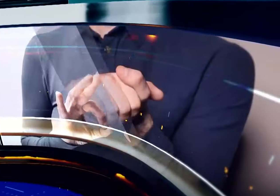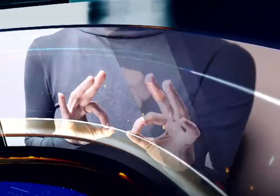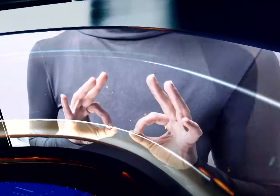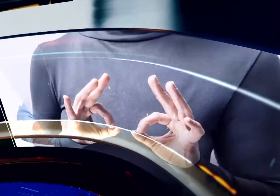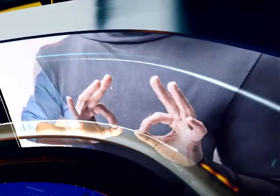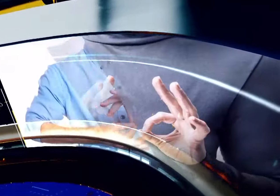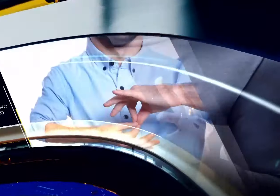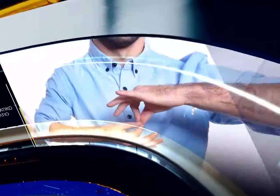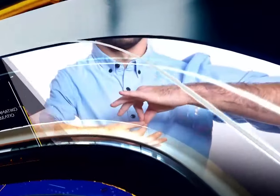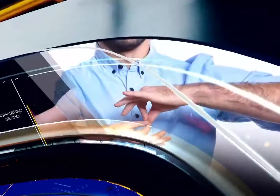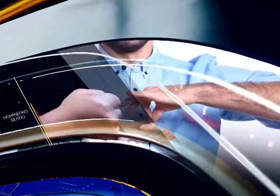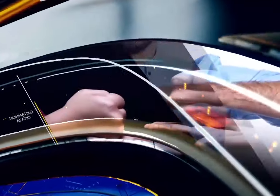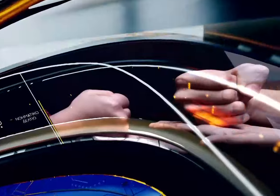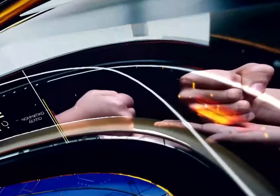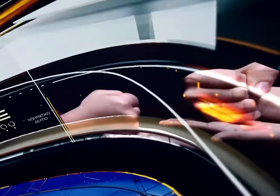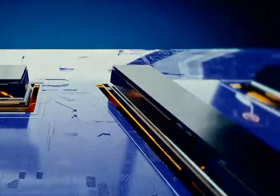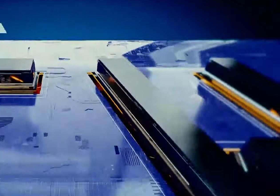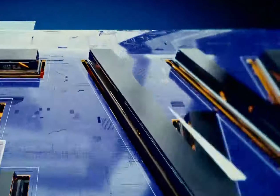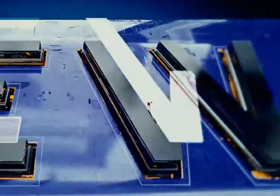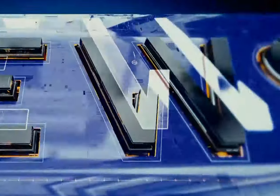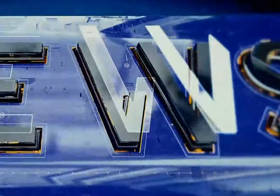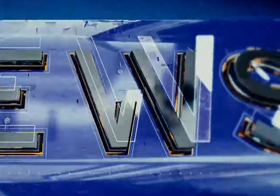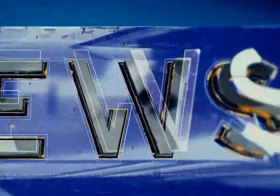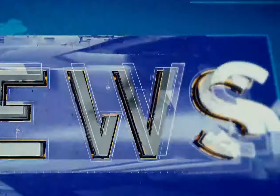Υπότιτλοι AUTHORWAVE